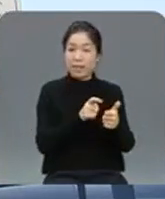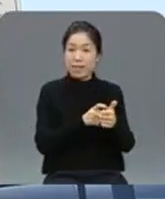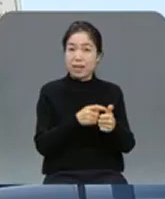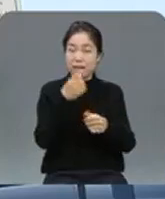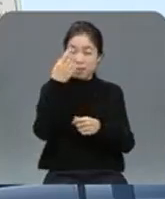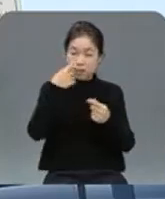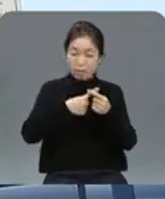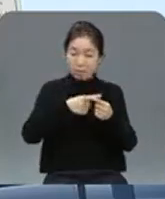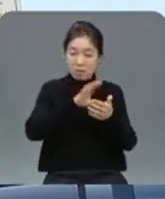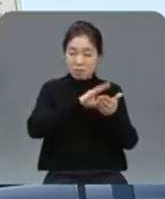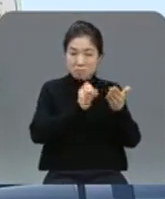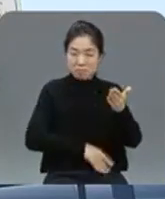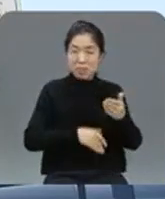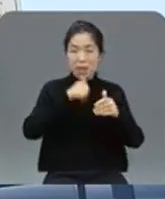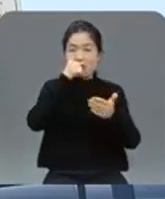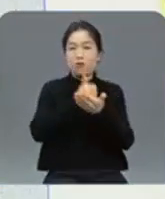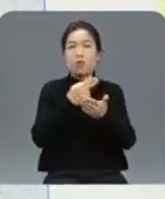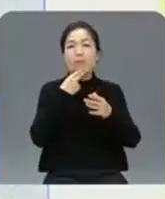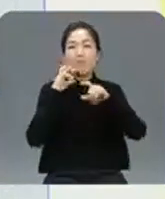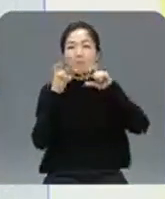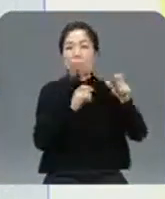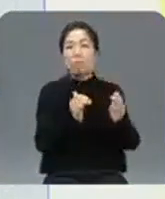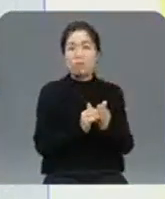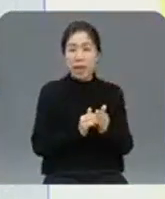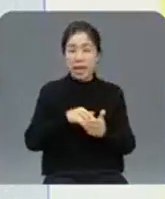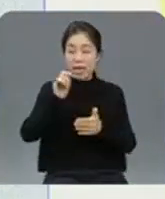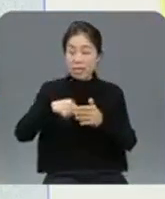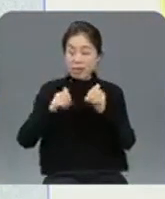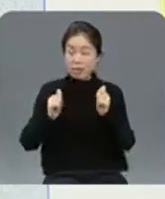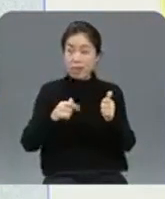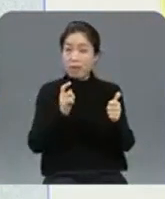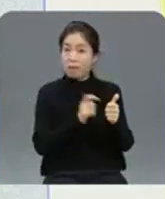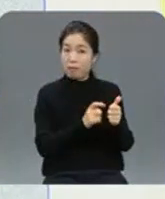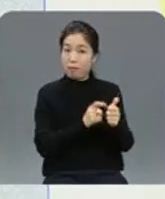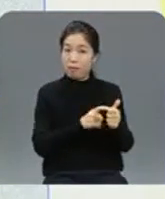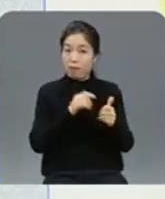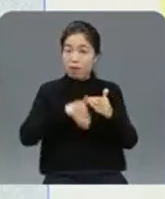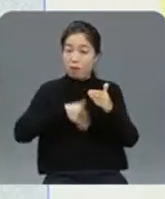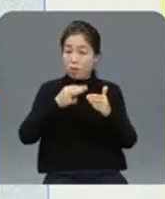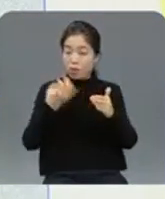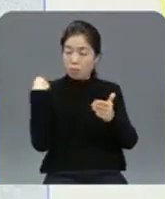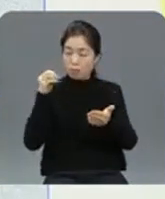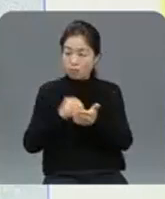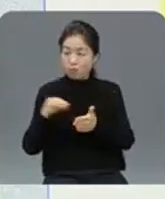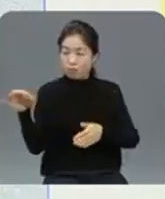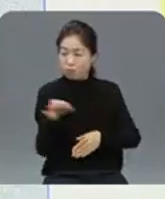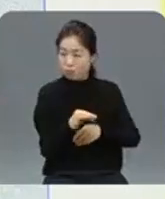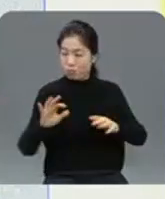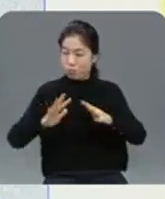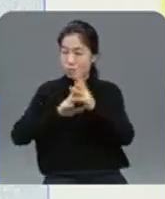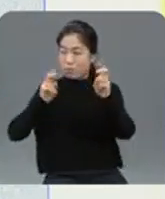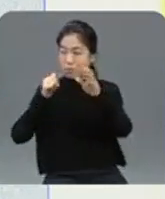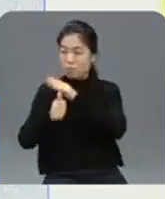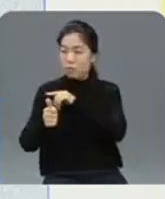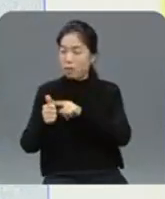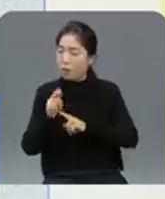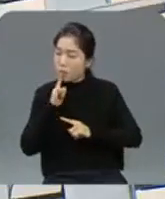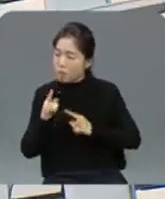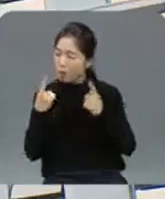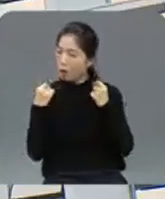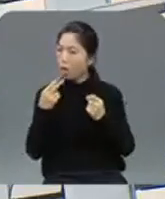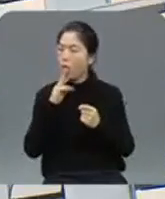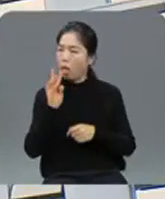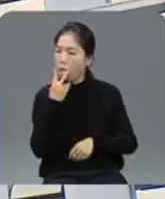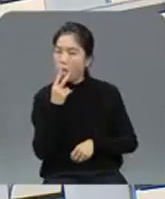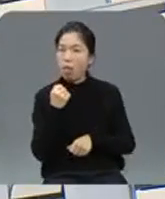원심을 깨고 무죄를 선고했습니다 재판부는 씨에게 공사대금을 돌려줬다는 건설사 대표의 진술의 일관성이